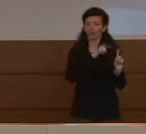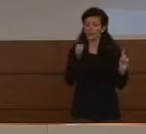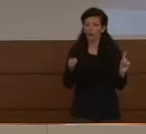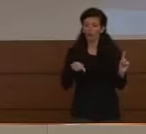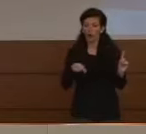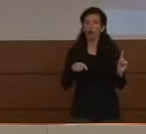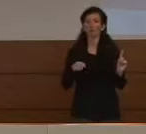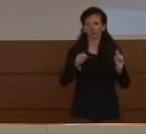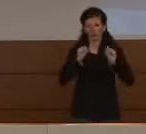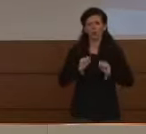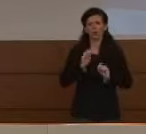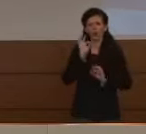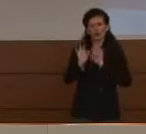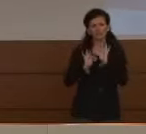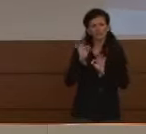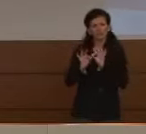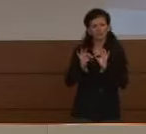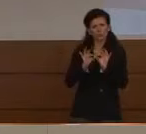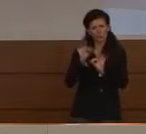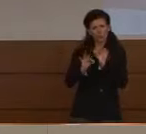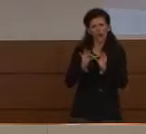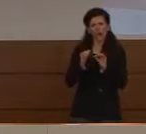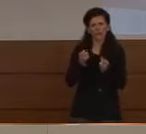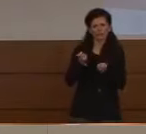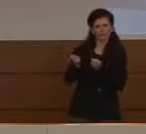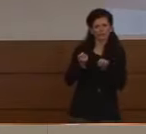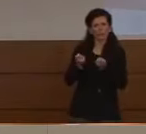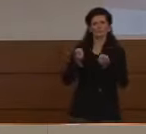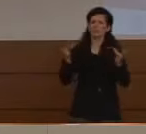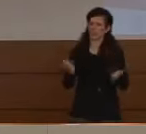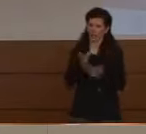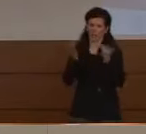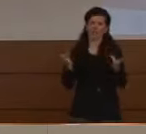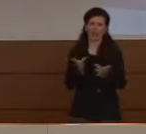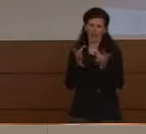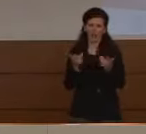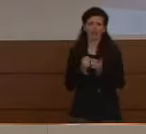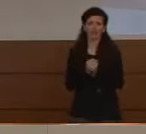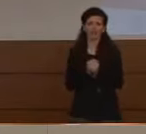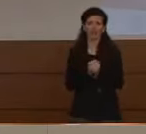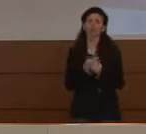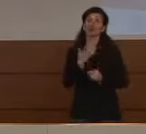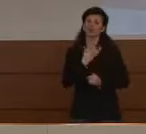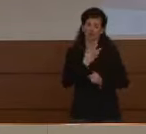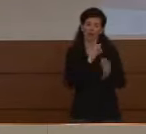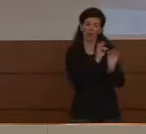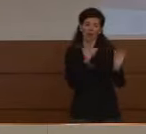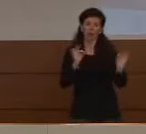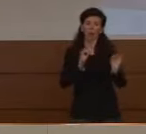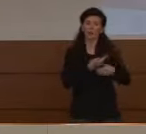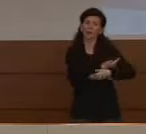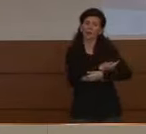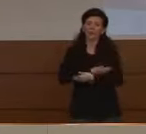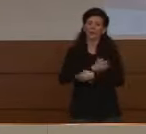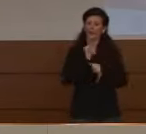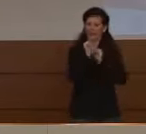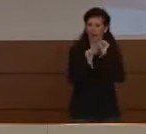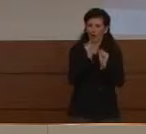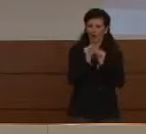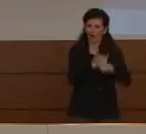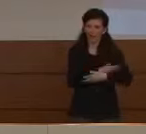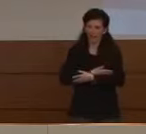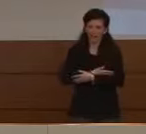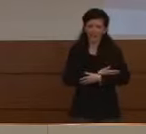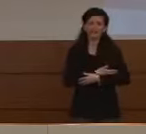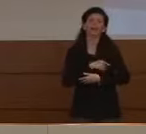gestibili ieri abbiamo anche riportato casi di neonati ma anche in questo caso sono